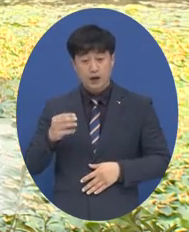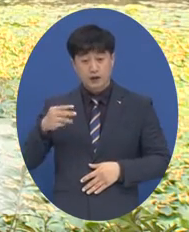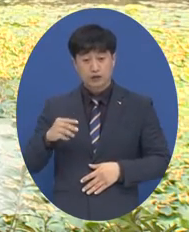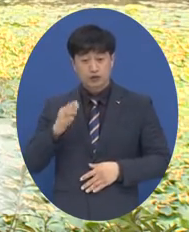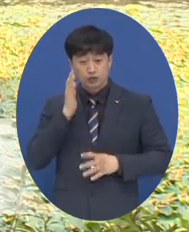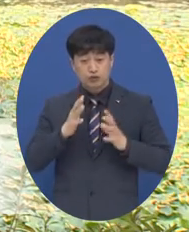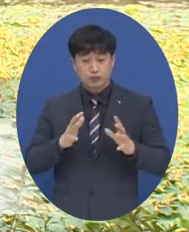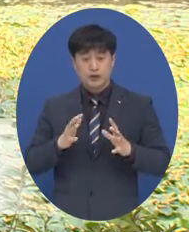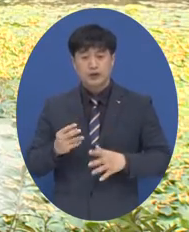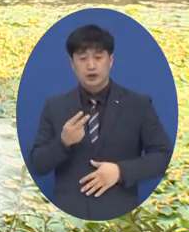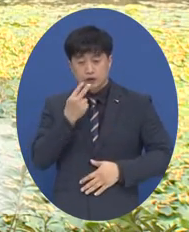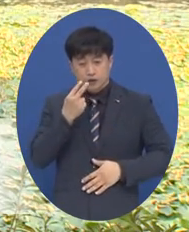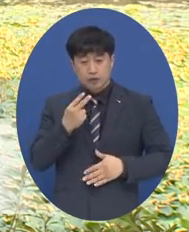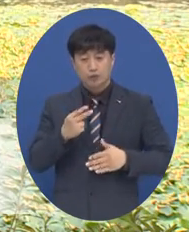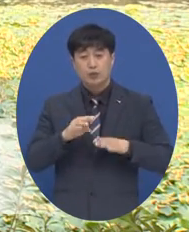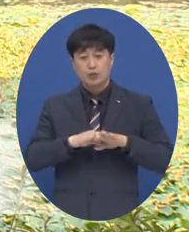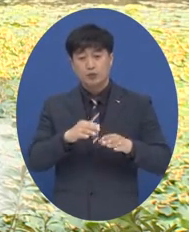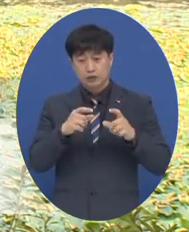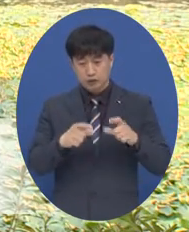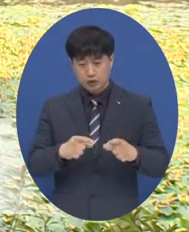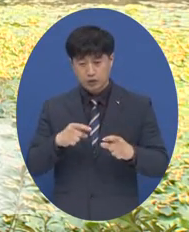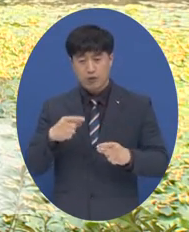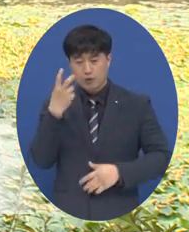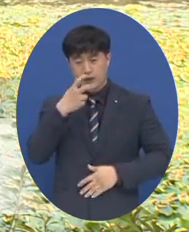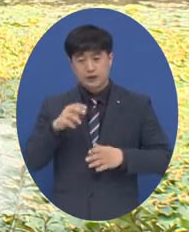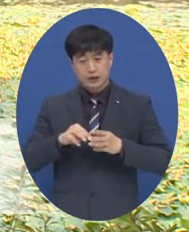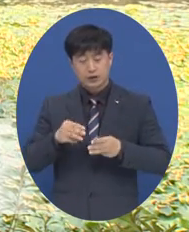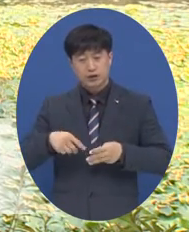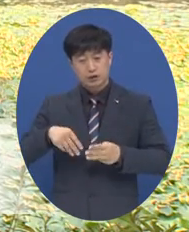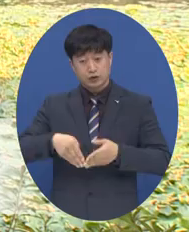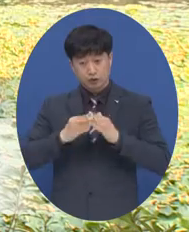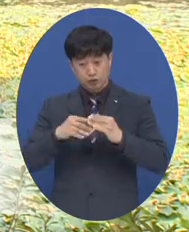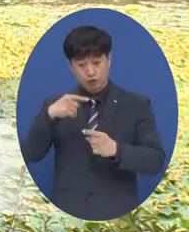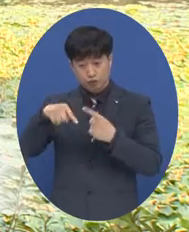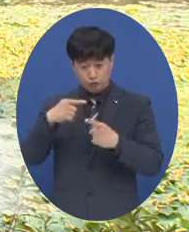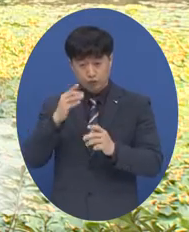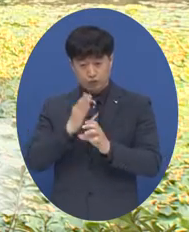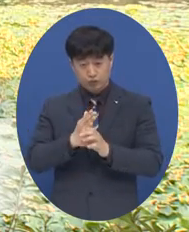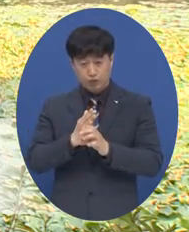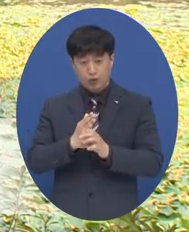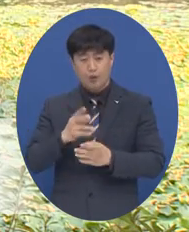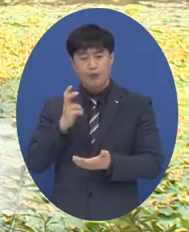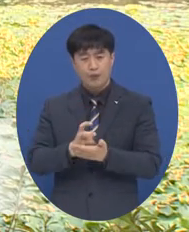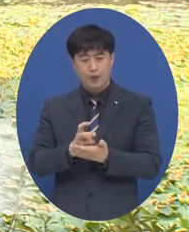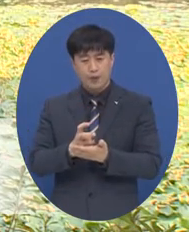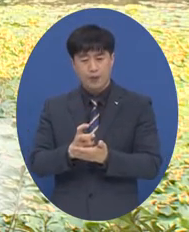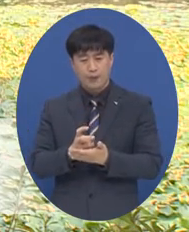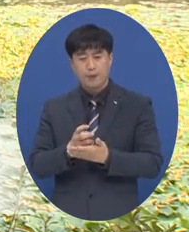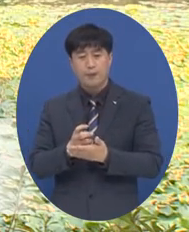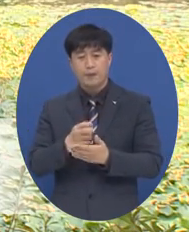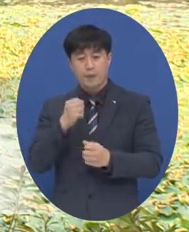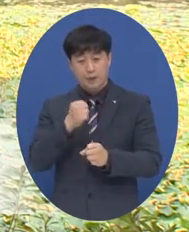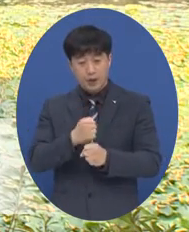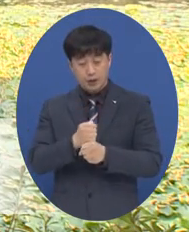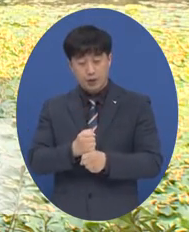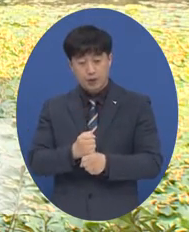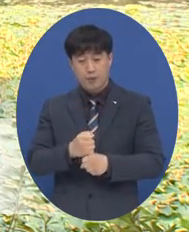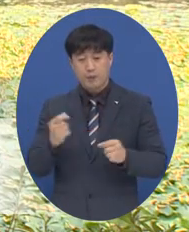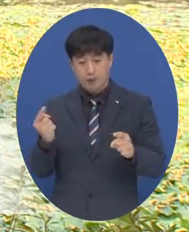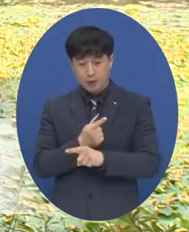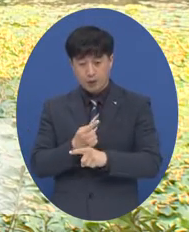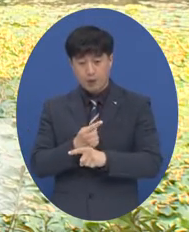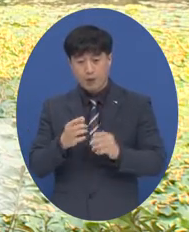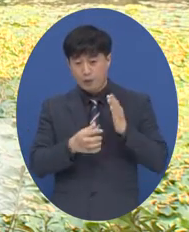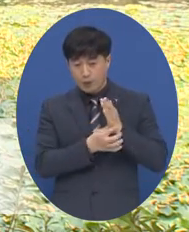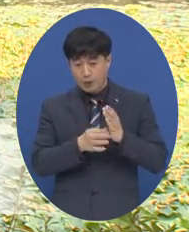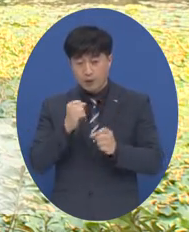생물권보전지역 관리 센터를 설치 운영하고 있으며 조례 제정 및 개정 브랜드 로고 개발 관련 의